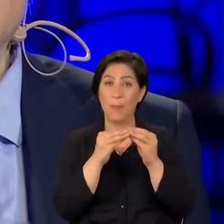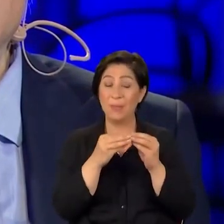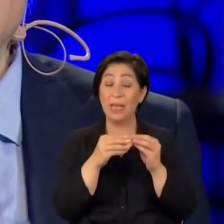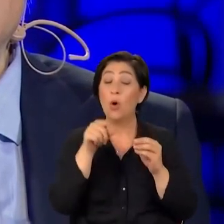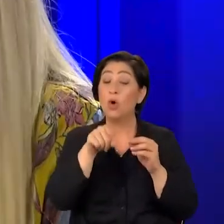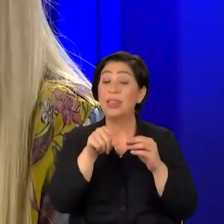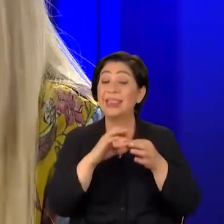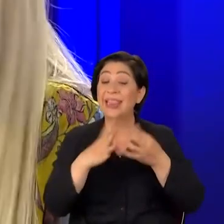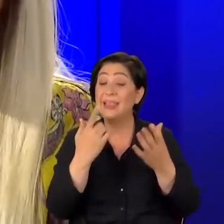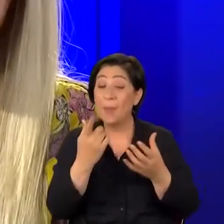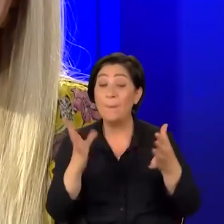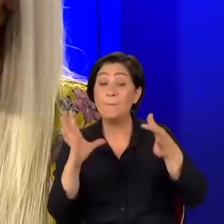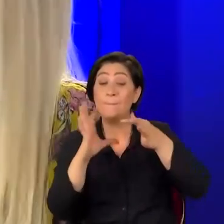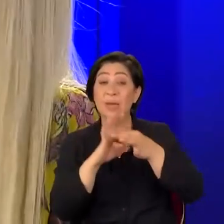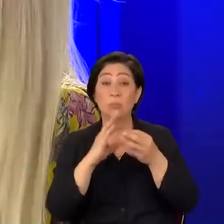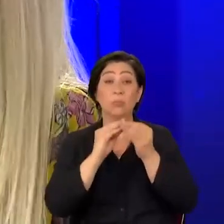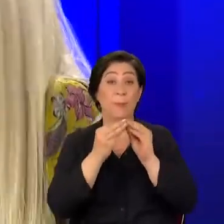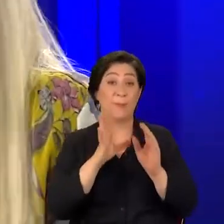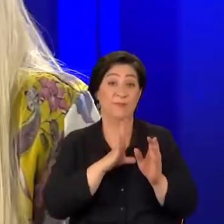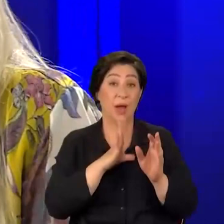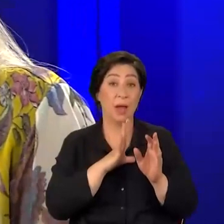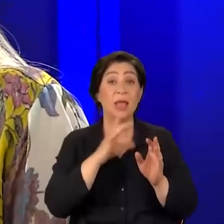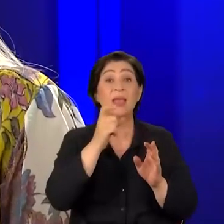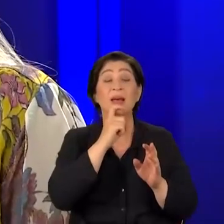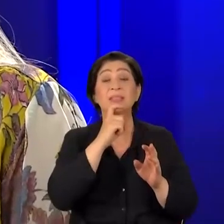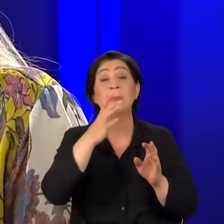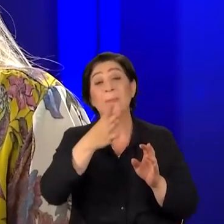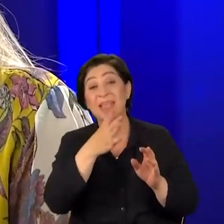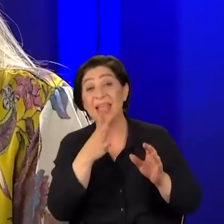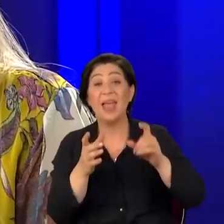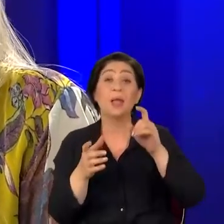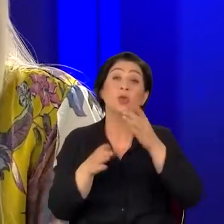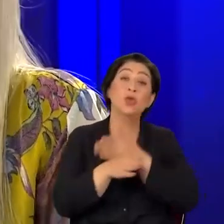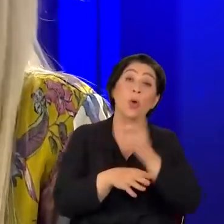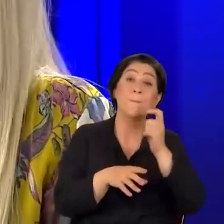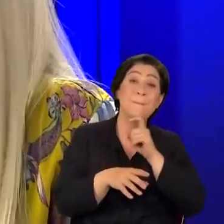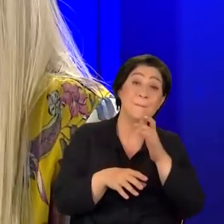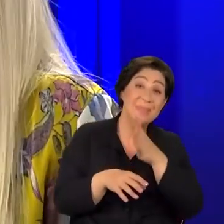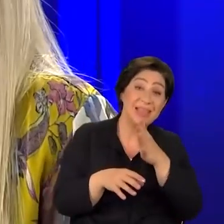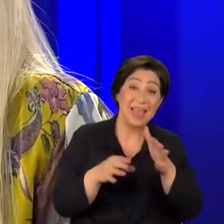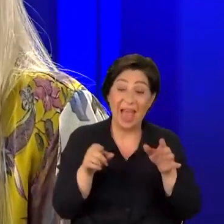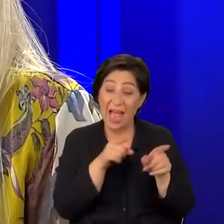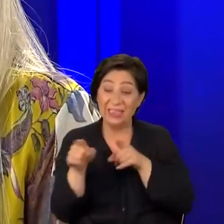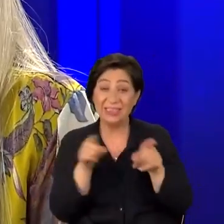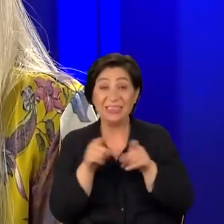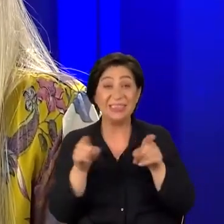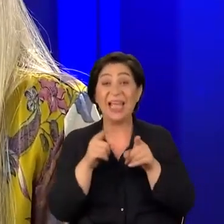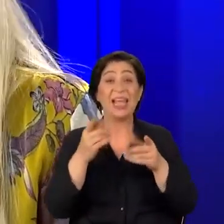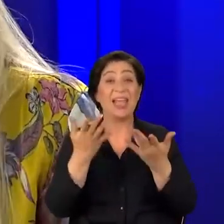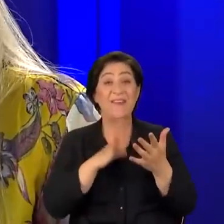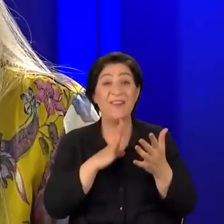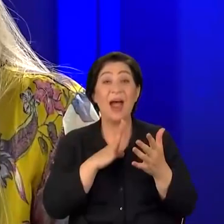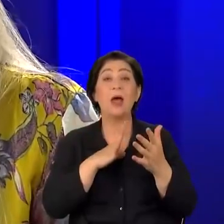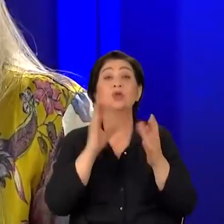etme, bağlantılar kurma konusunda problem var. Bir de yanlış bilgiyle doğru bilgiyi seçme, aradan pisliği ayrıştırma konusunda aynen. problem bu var. Bu çok